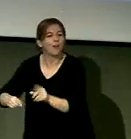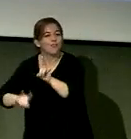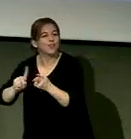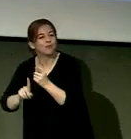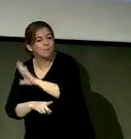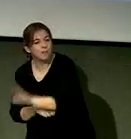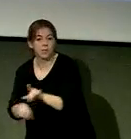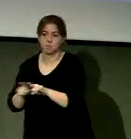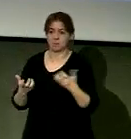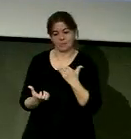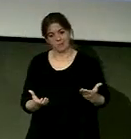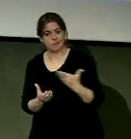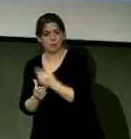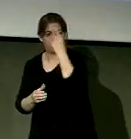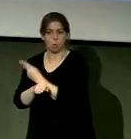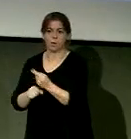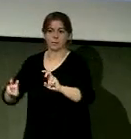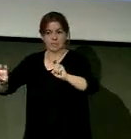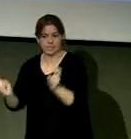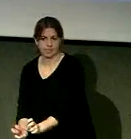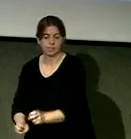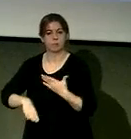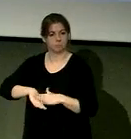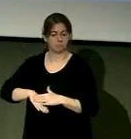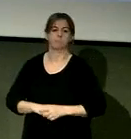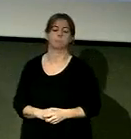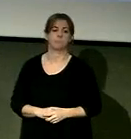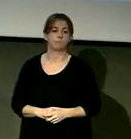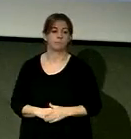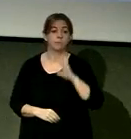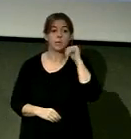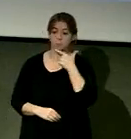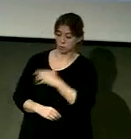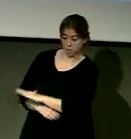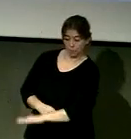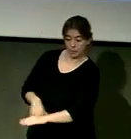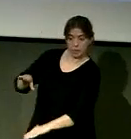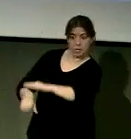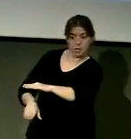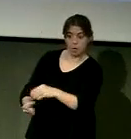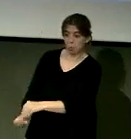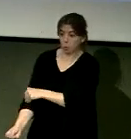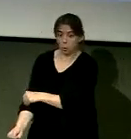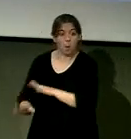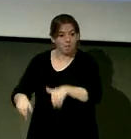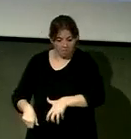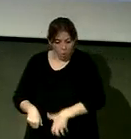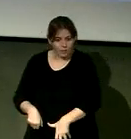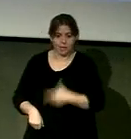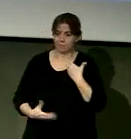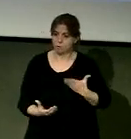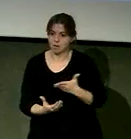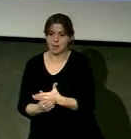et de réduction des risques. Pour résumer, agir dès le plus jeune âge et dès la grossesse pour éviter